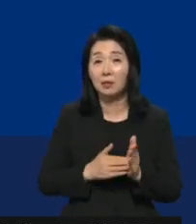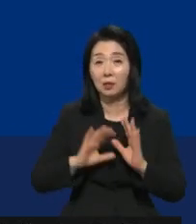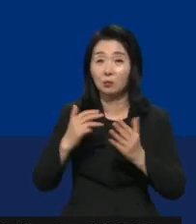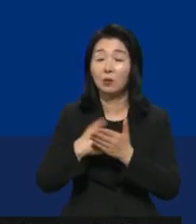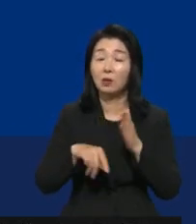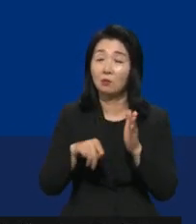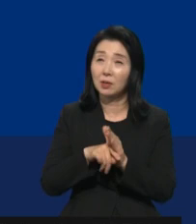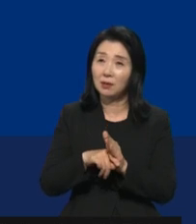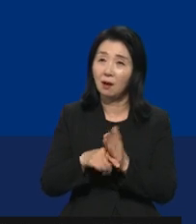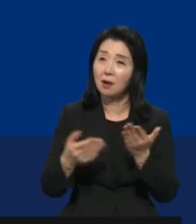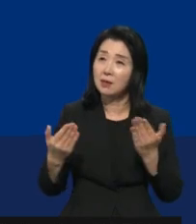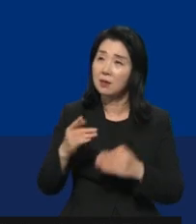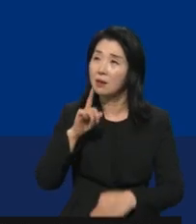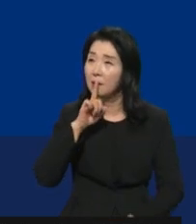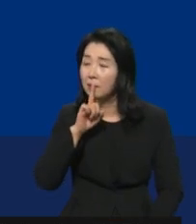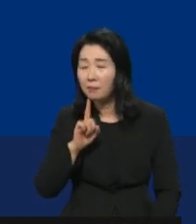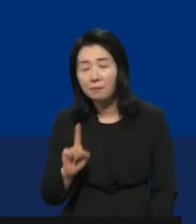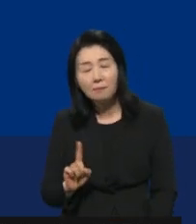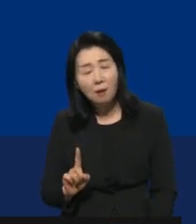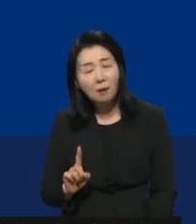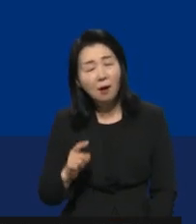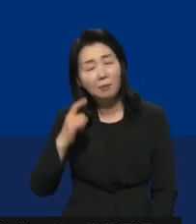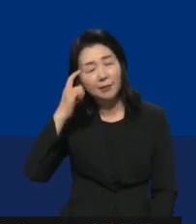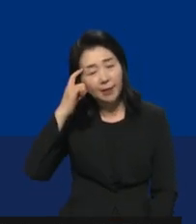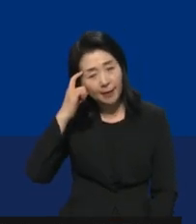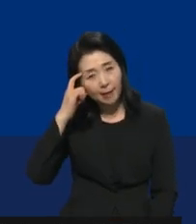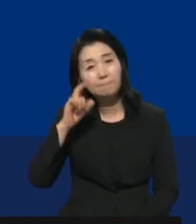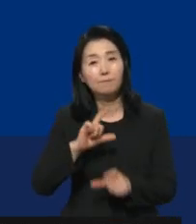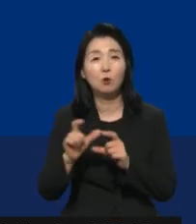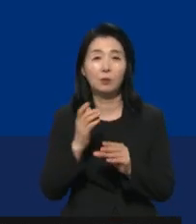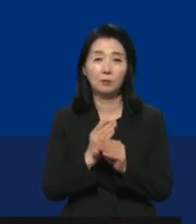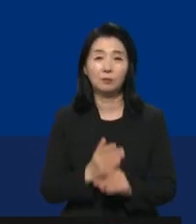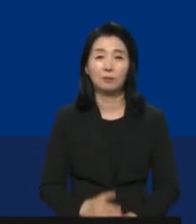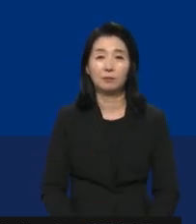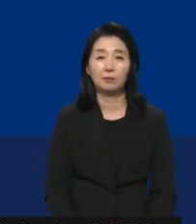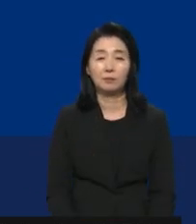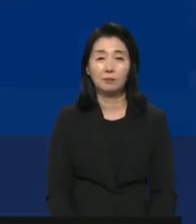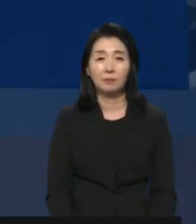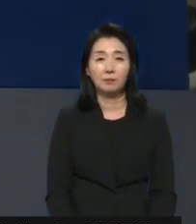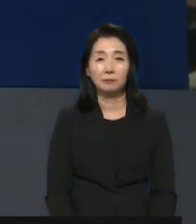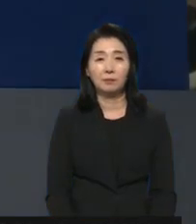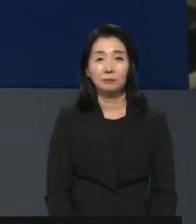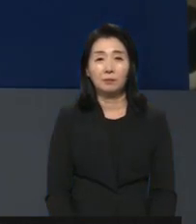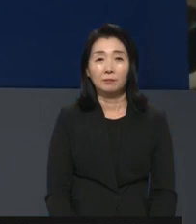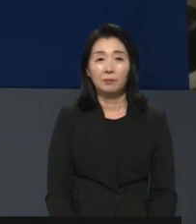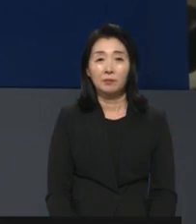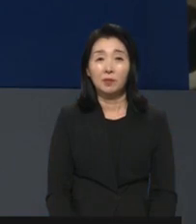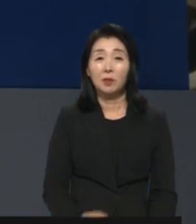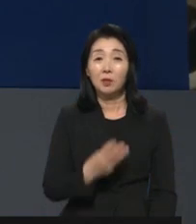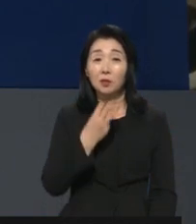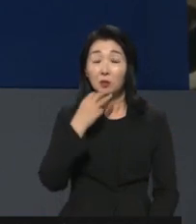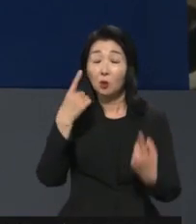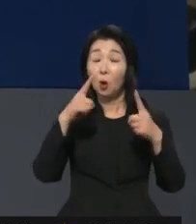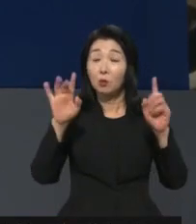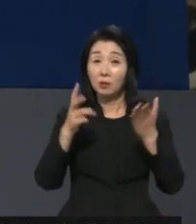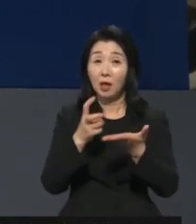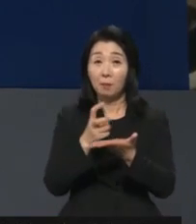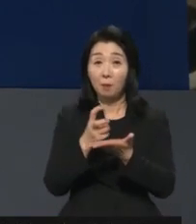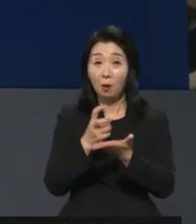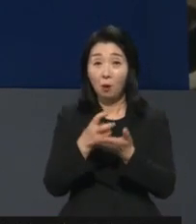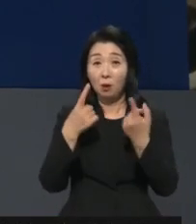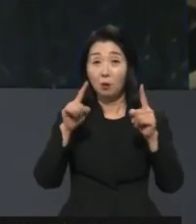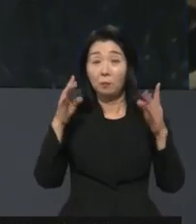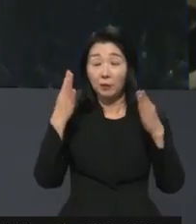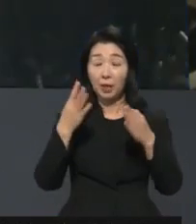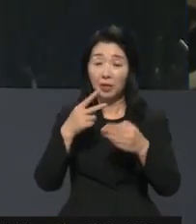할 수 있는 일이 과연 뭘까를 많이 생각하고 있습니다. 네, 서울대법대 2년 선후배